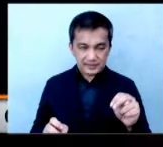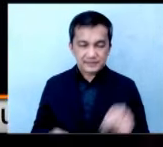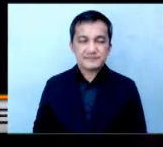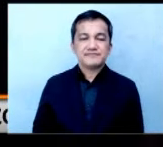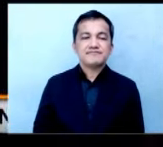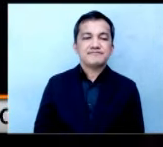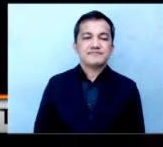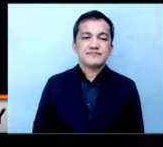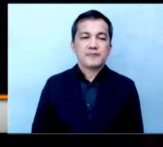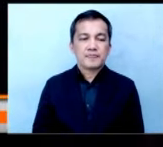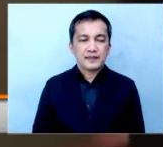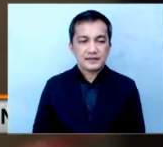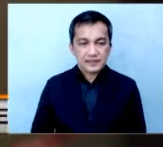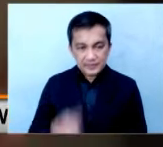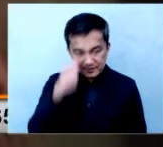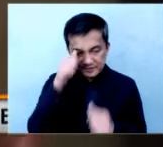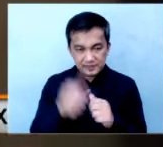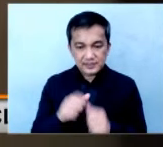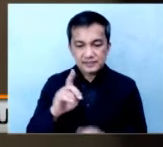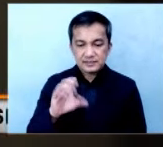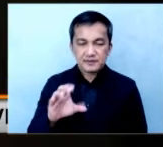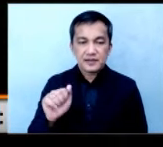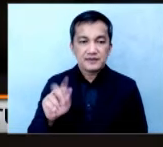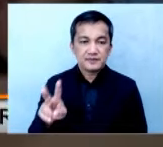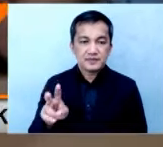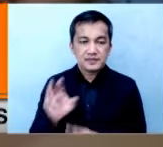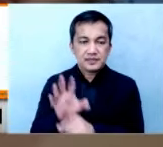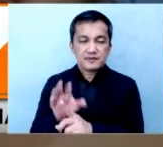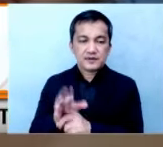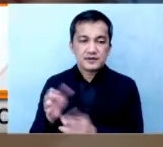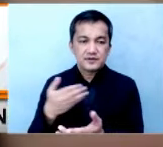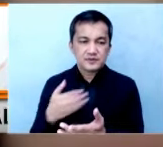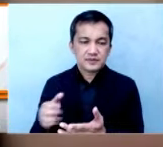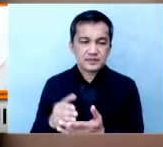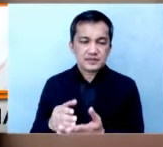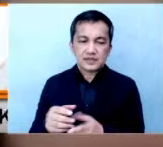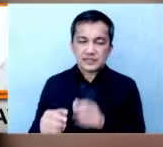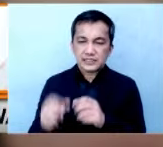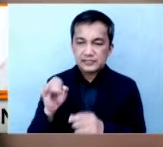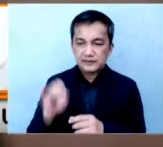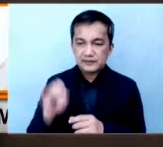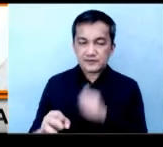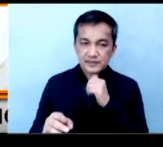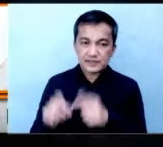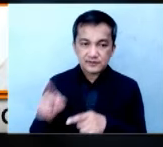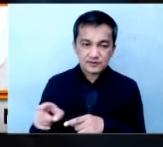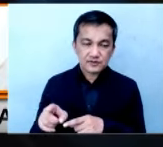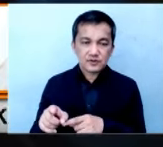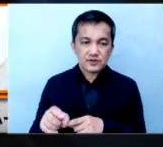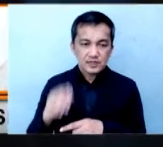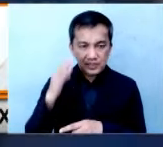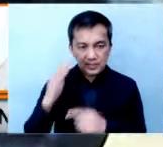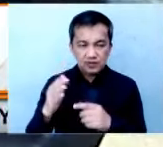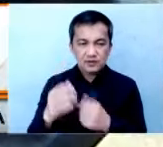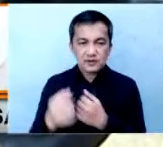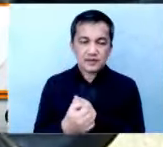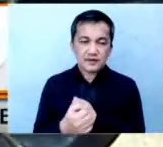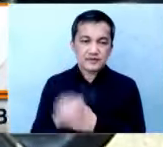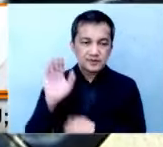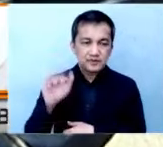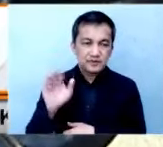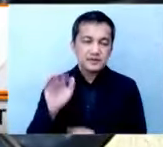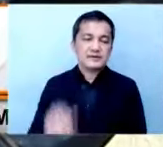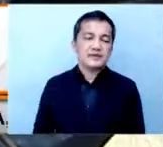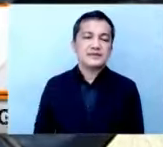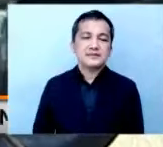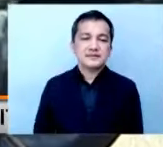Matatandaan na ang December Avenue ay nagpasikat ng hit song na Kung Di Rin Lang Ikaw para sa Hello Love Goodbye. Sa movie, hindi namin